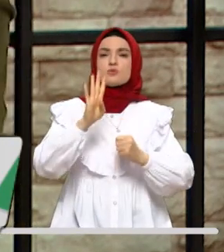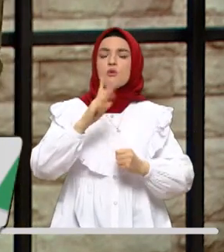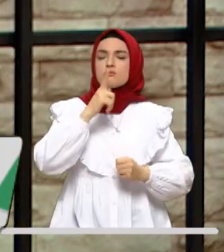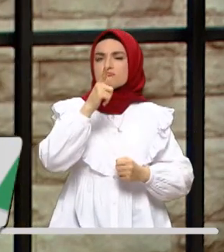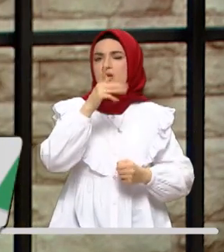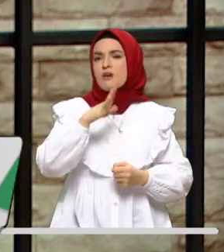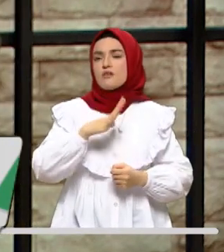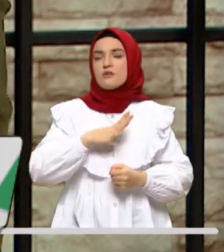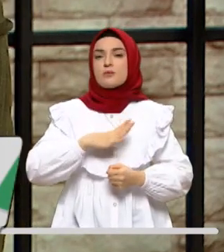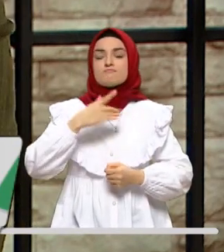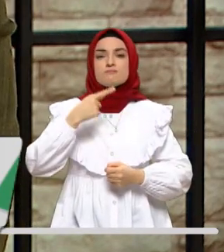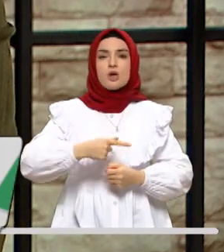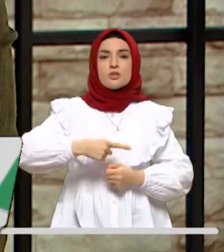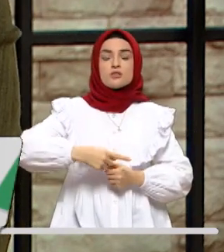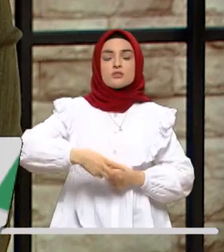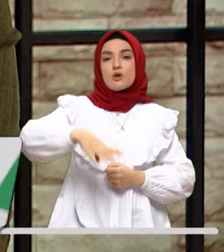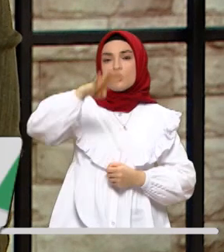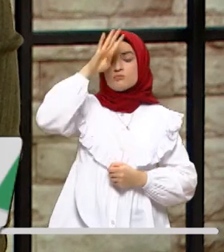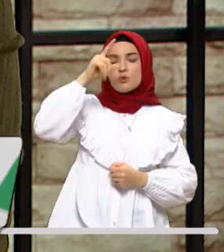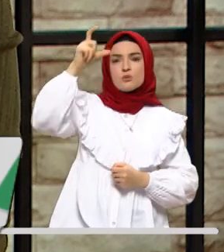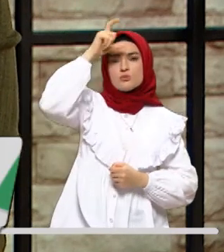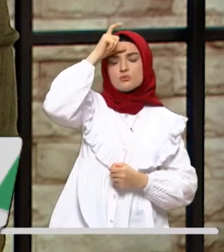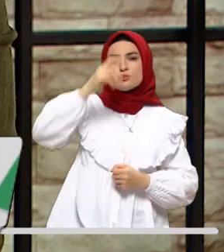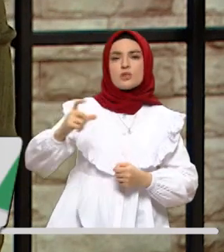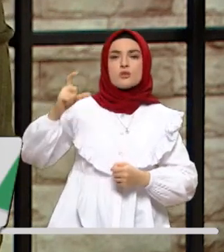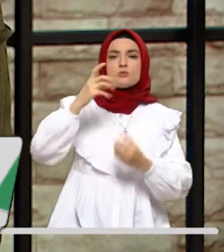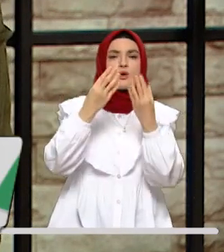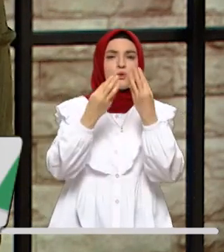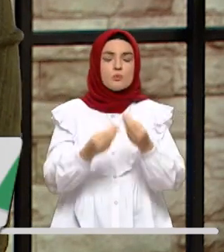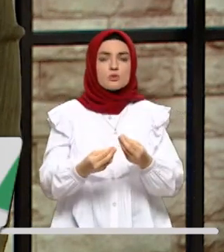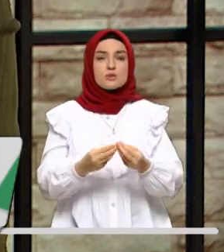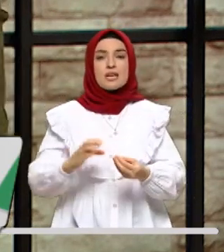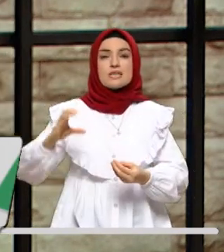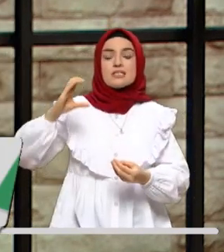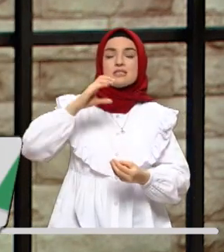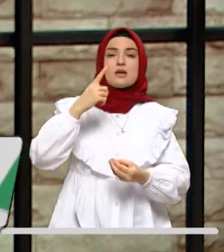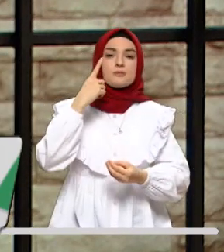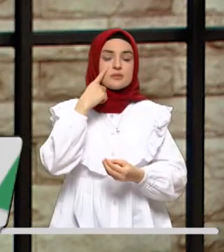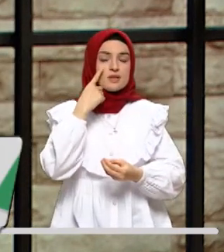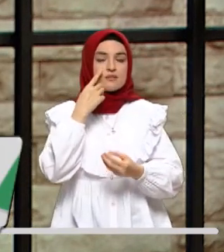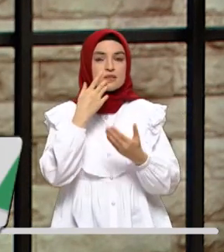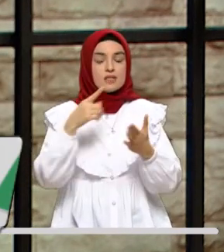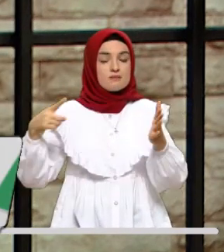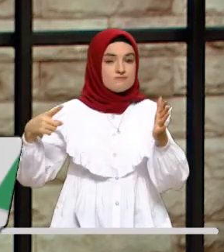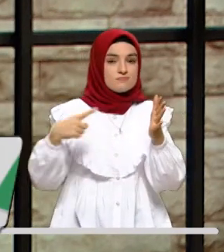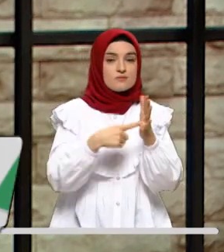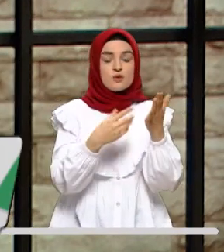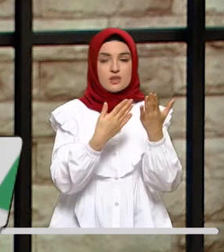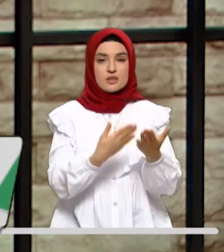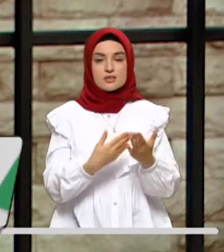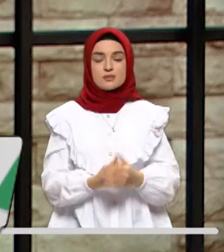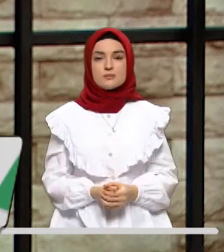ses başta Türkiye Cumhuriyeti olmak üzere İslam devletlerinin neyidir? Şiarıdır. Aynı